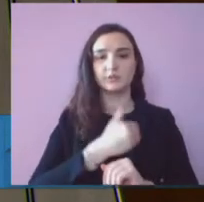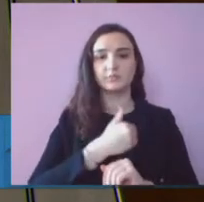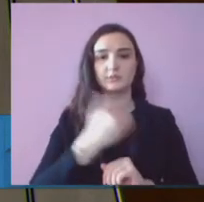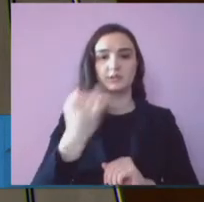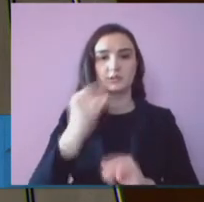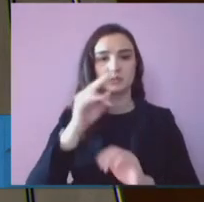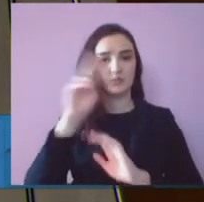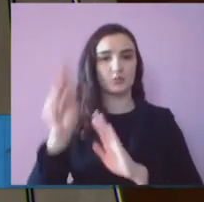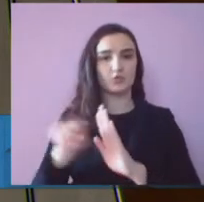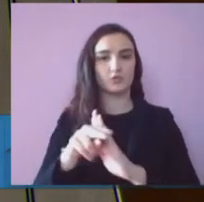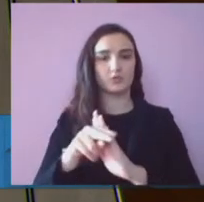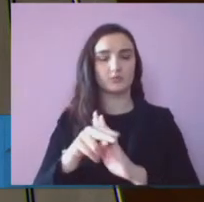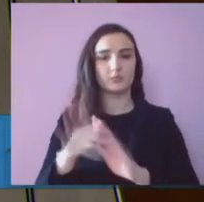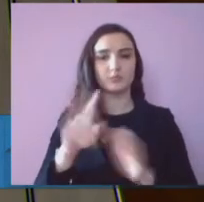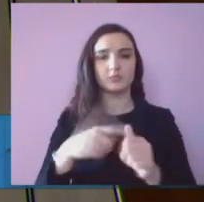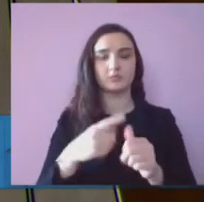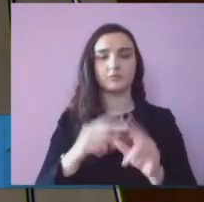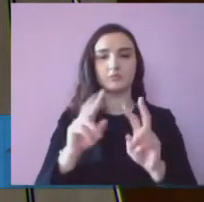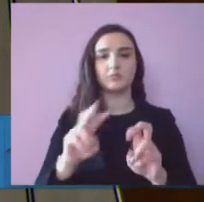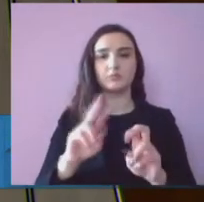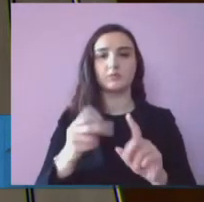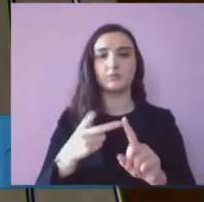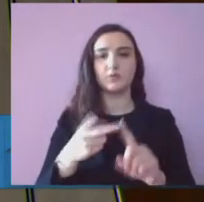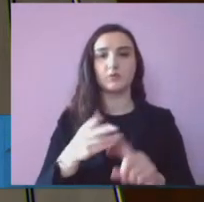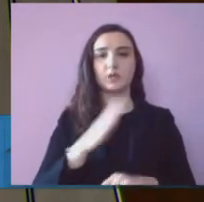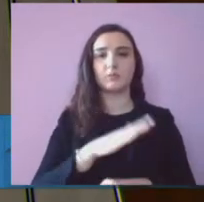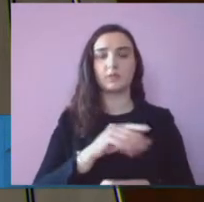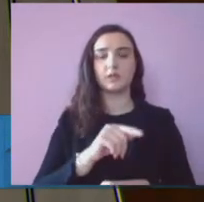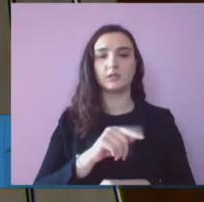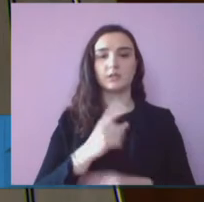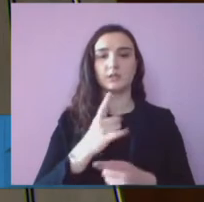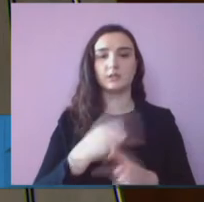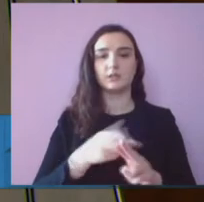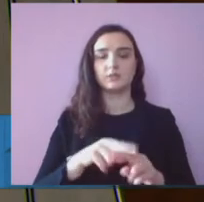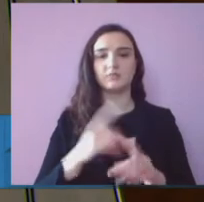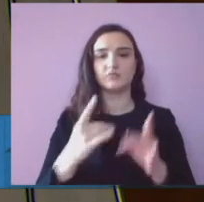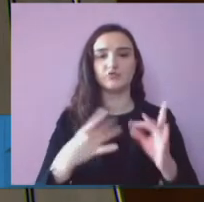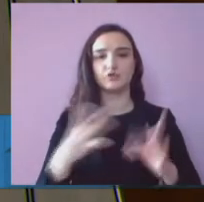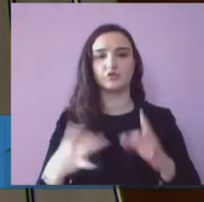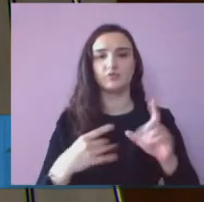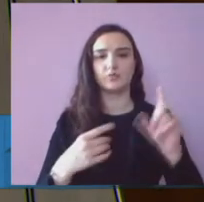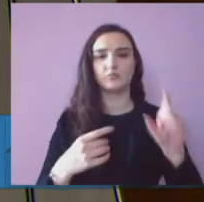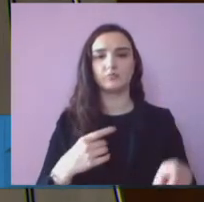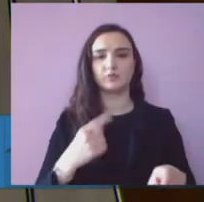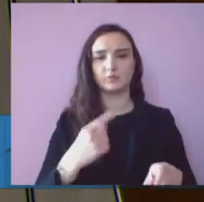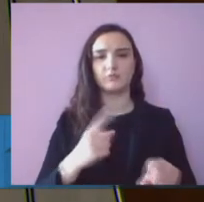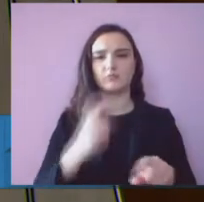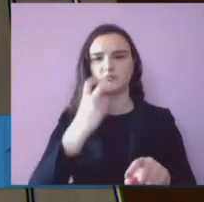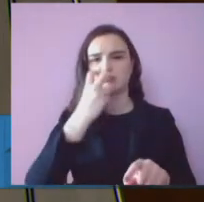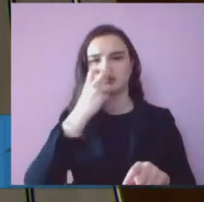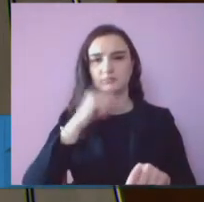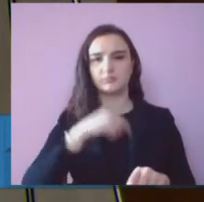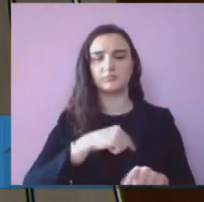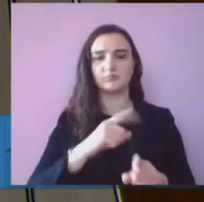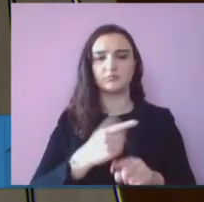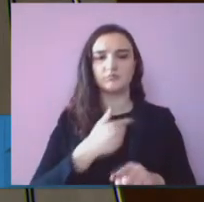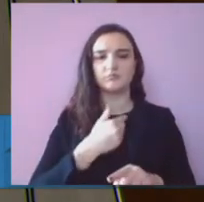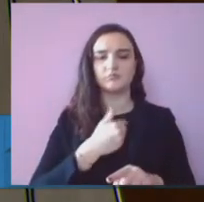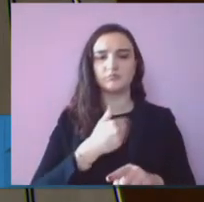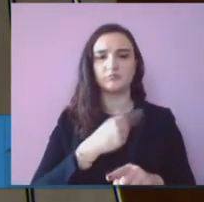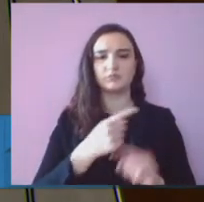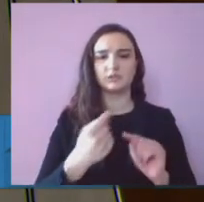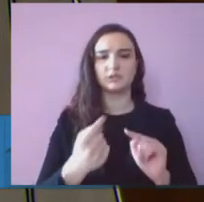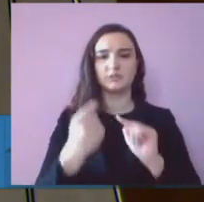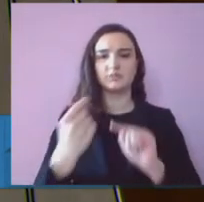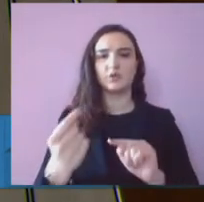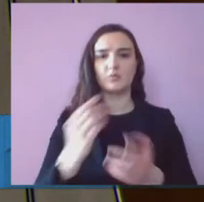დამორჩილებული, მოდით ასე ვთქვათ, და მეორე მხარეს არის ჭირვეული ბავშვი, აჯანყებული ბავშვი, ბავშვი რომელიც